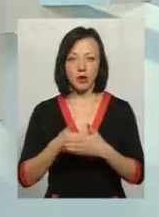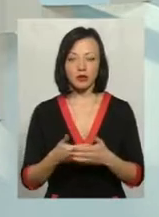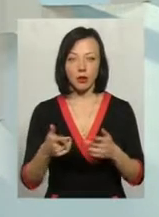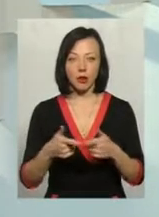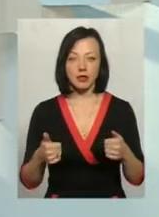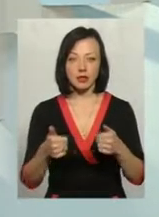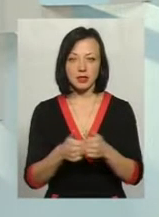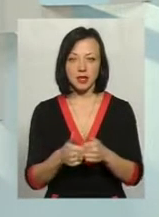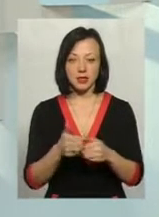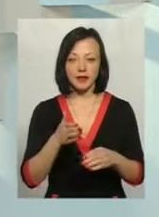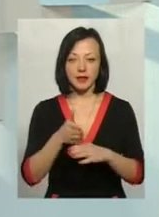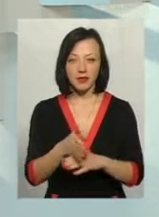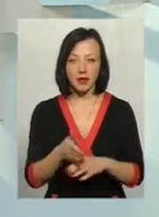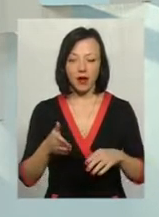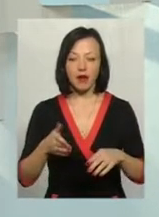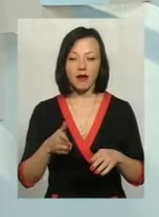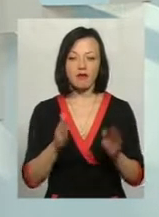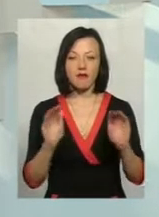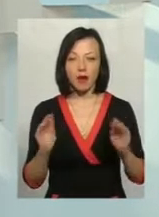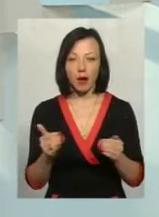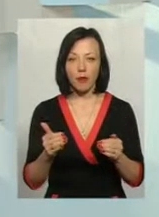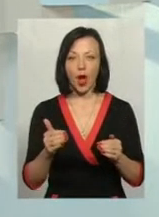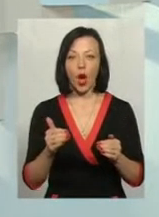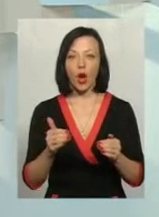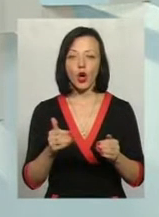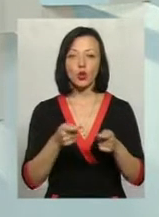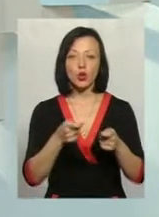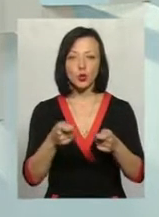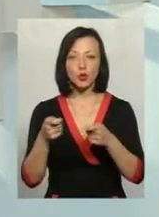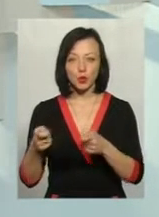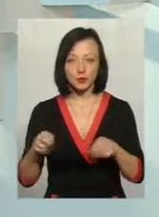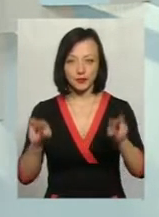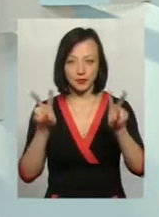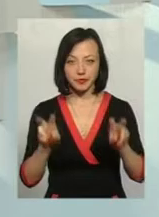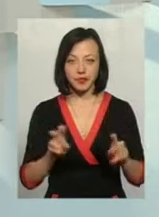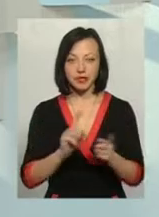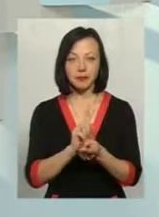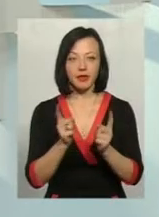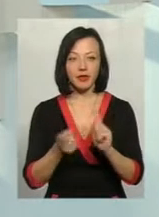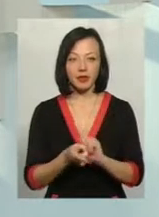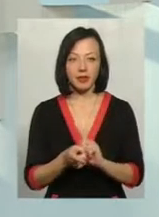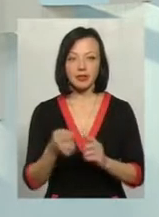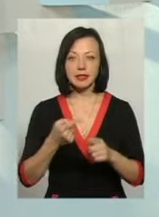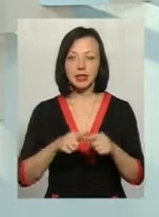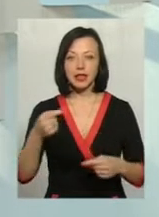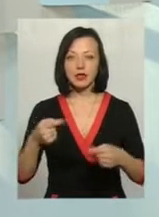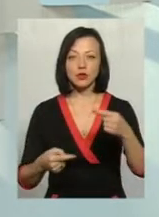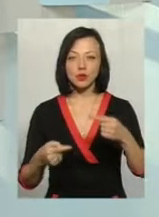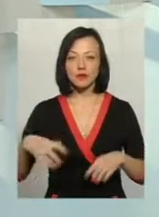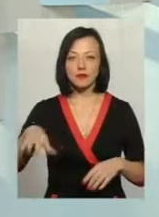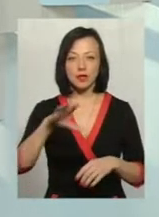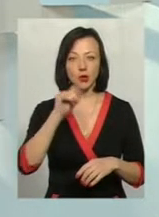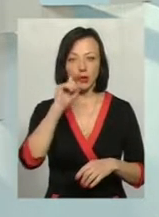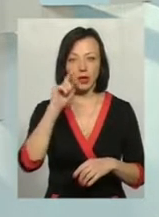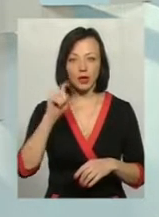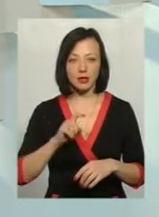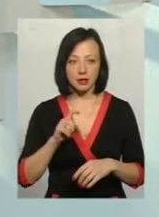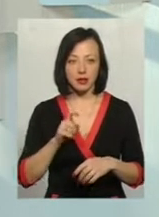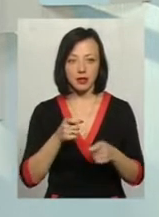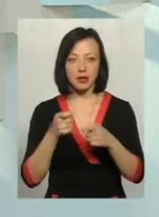рамках туру «Змінити». І от ми назвали цю дискусію, цей всеукраїнський тур, саме «Змінити», бо в цьому